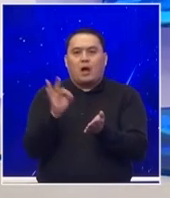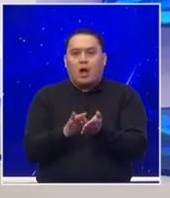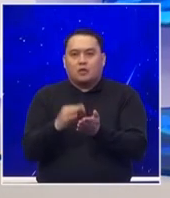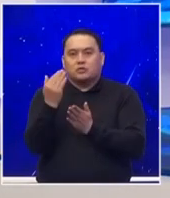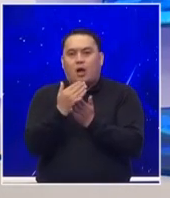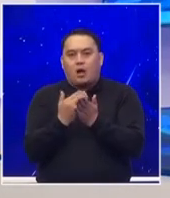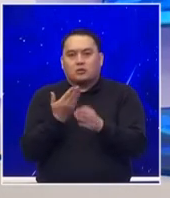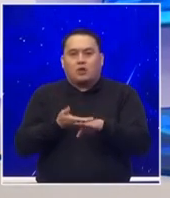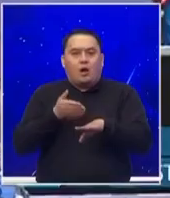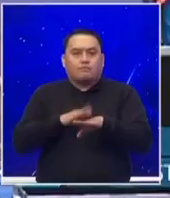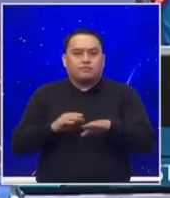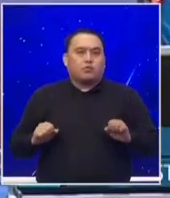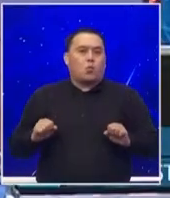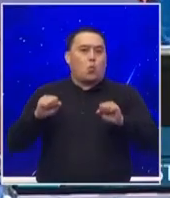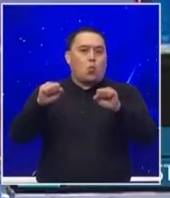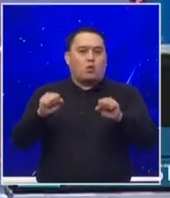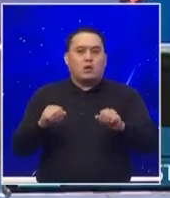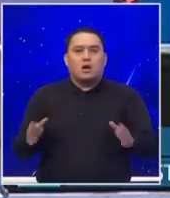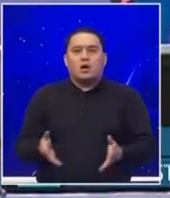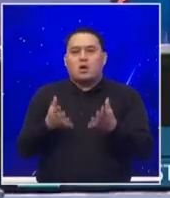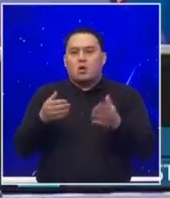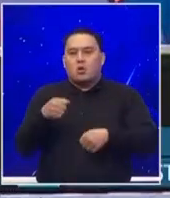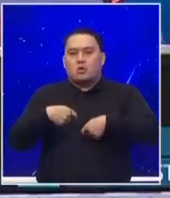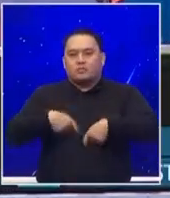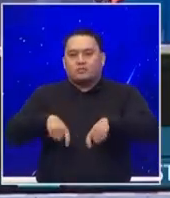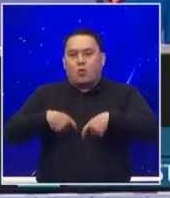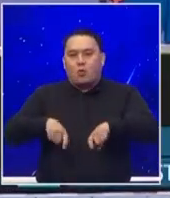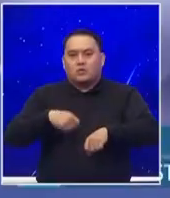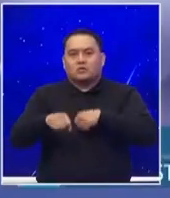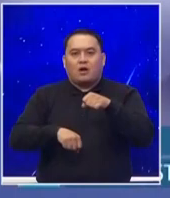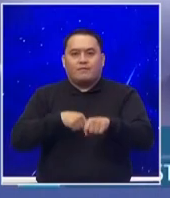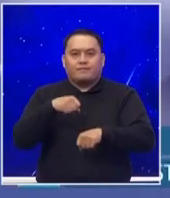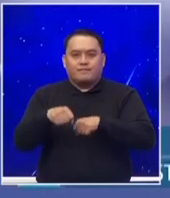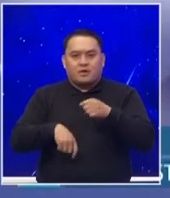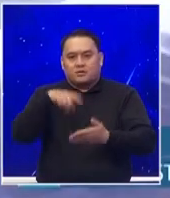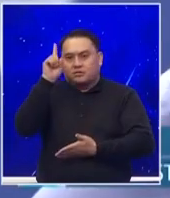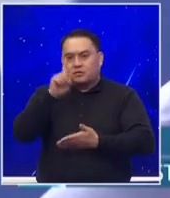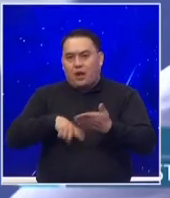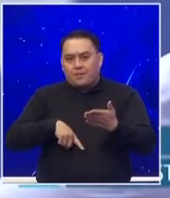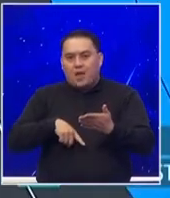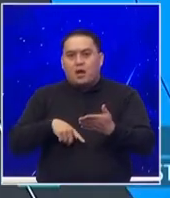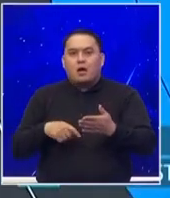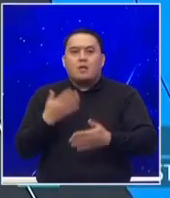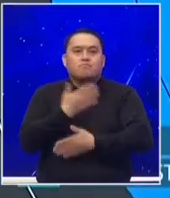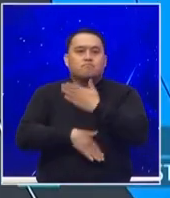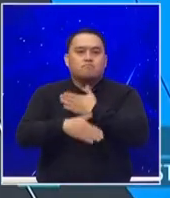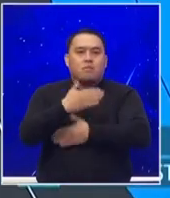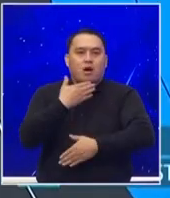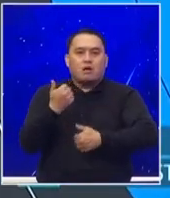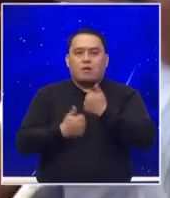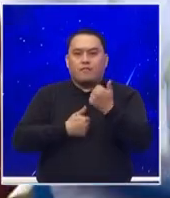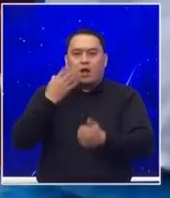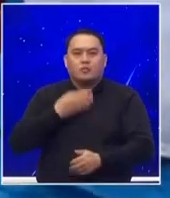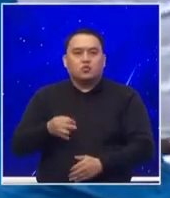тізімде зілтемірішілер мен балуандар, жеңіл атлеттер мен велошабандоздарға ерекше сенім артылған. Сонымен қатар паралимпиада бәсекесінде де